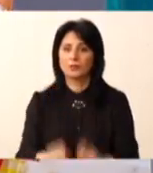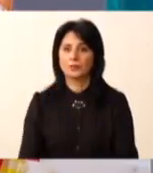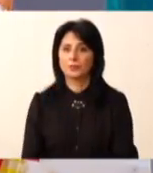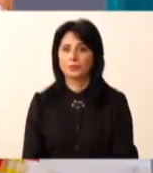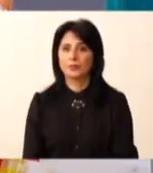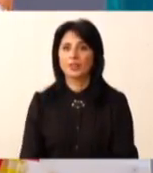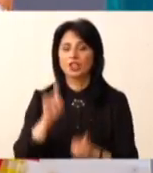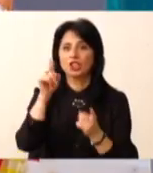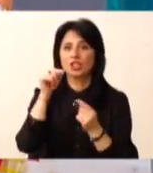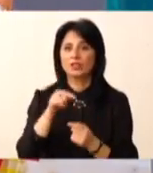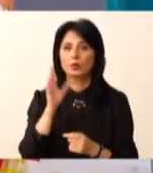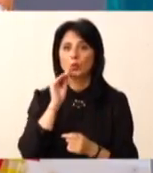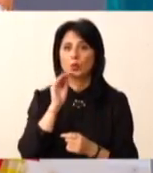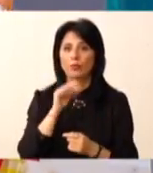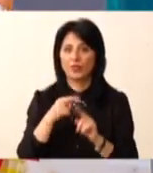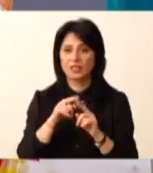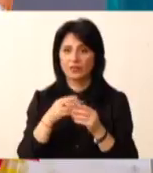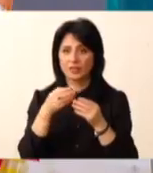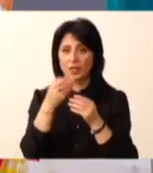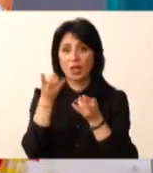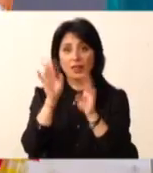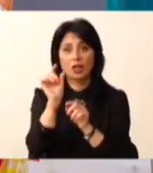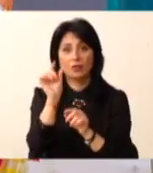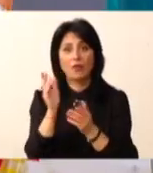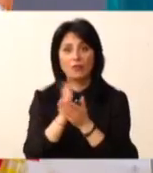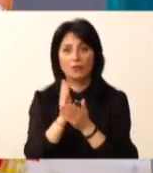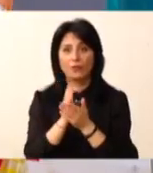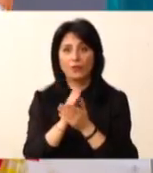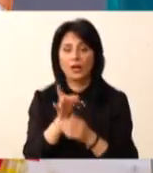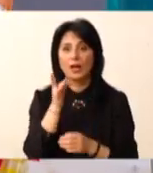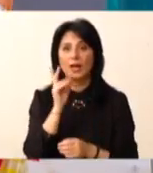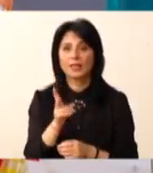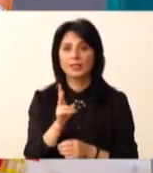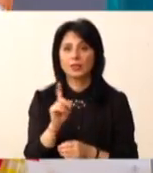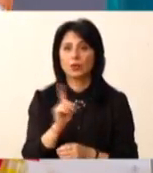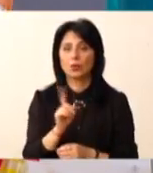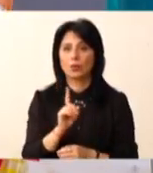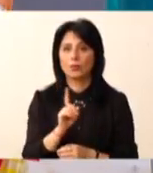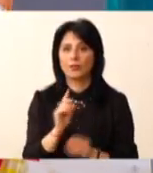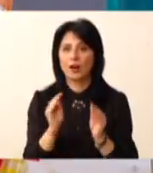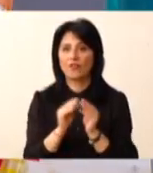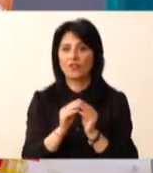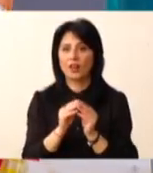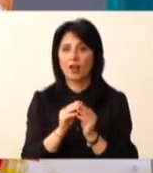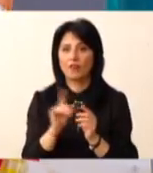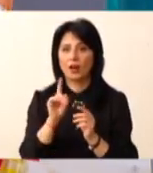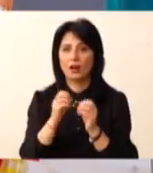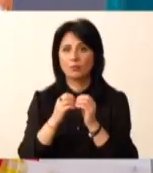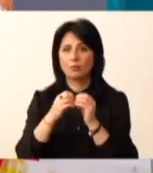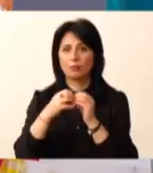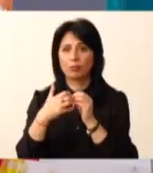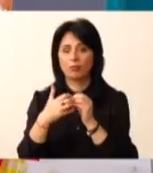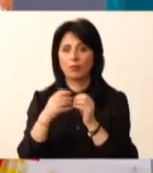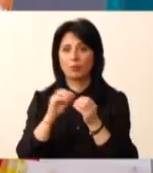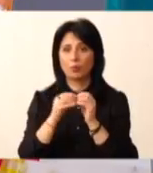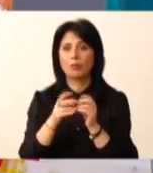დატოვებული. შესაბამისად, როდესაც ქსოვილის ნაწილი არის დატოვებული, რისკი რომ კლავ იყოს რაღაც გარკვეული